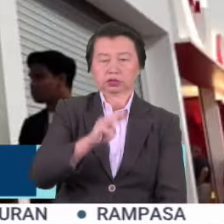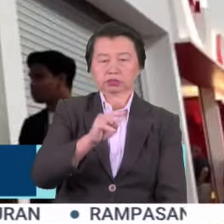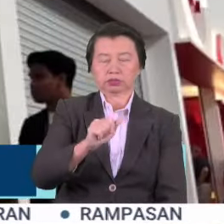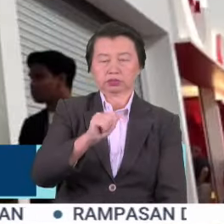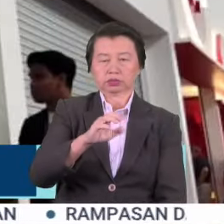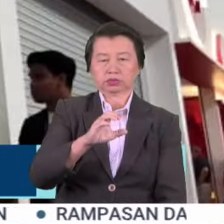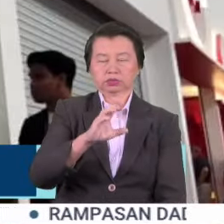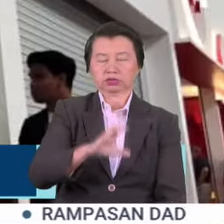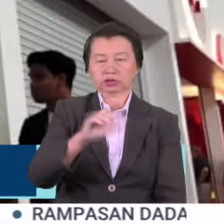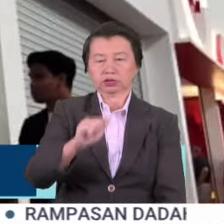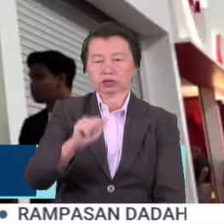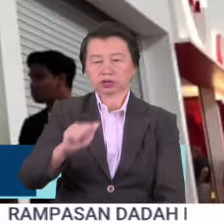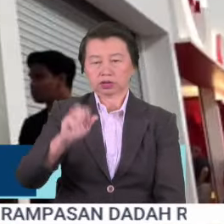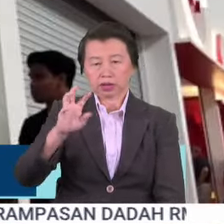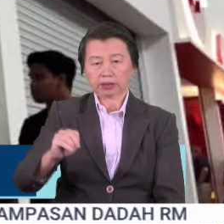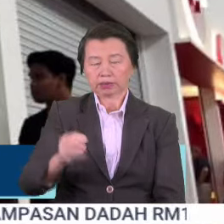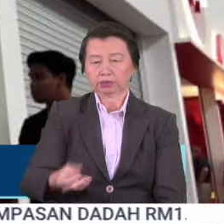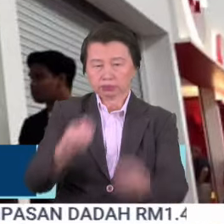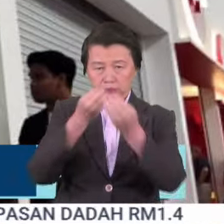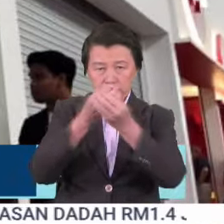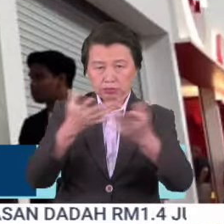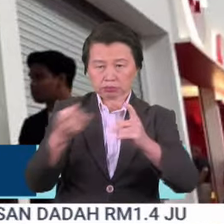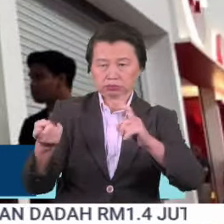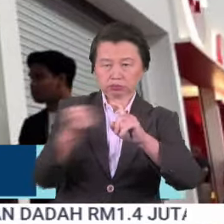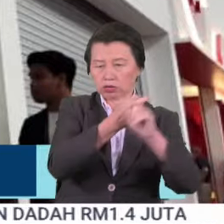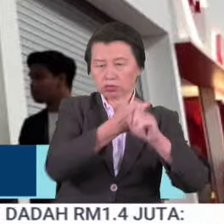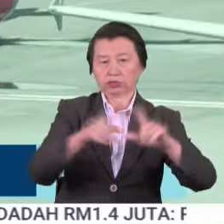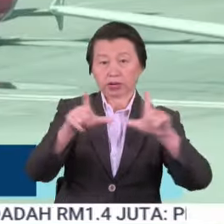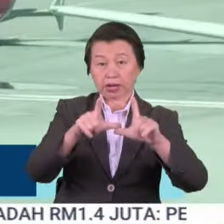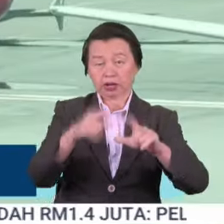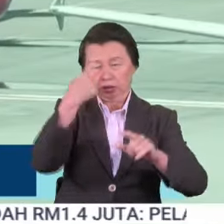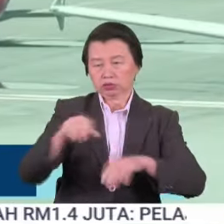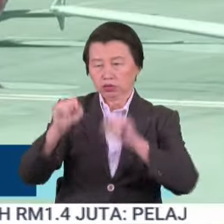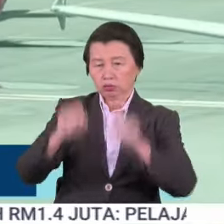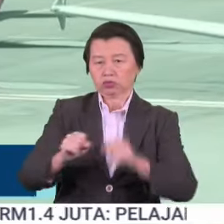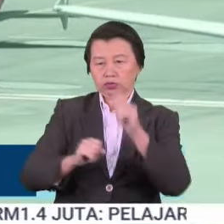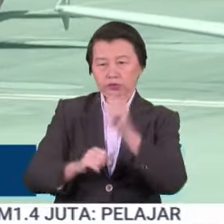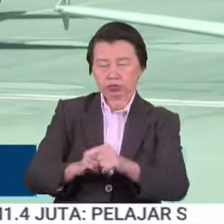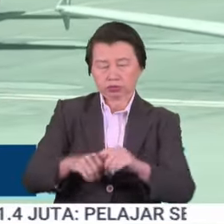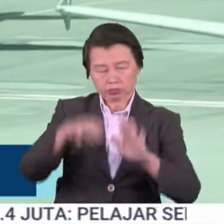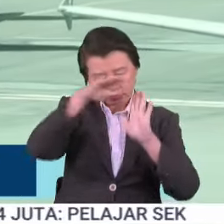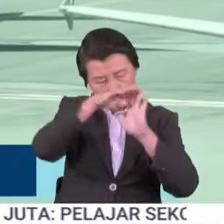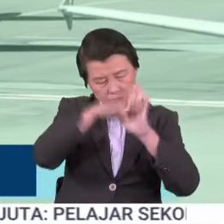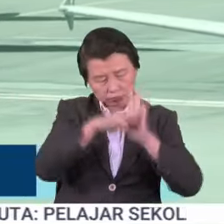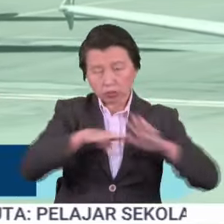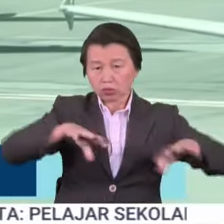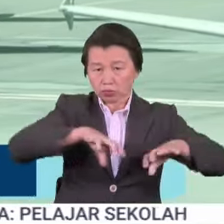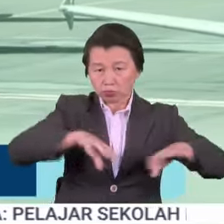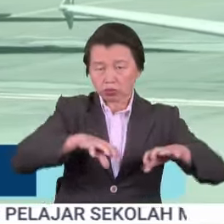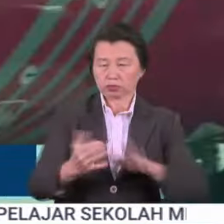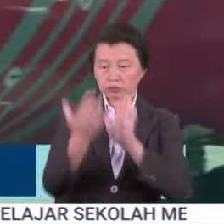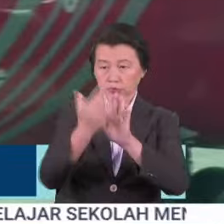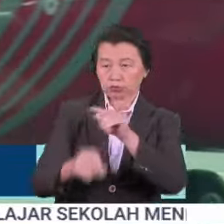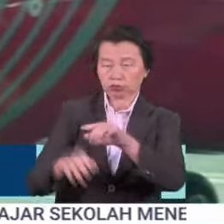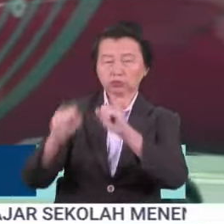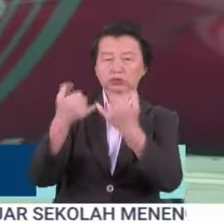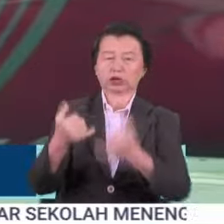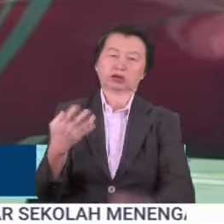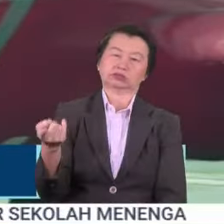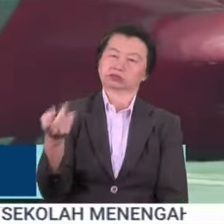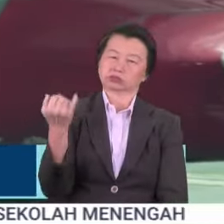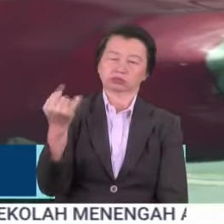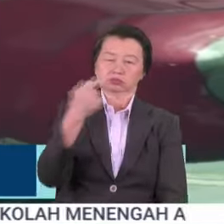Malaysia CAAM memaklumkan penggantungan bagi membolehkan audit terperinci dijalankan terhadap syarikat